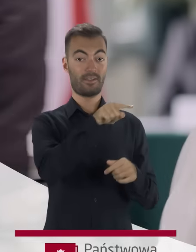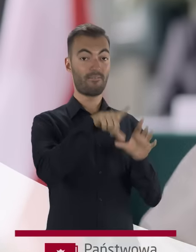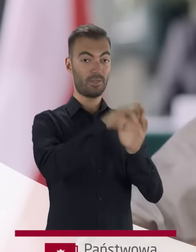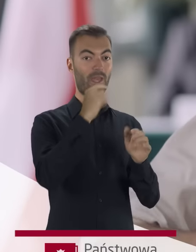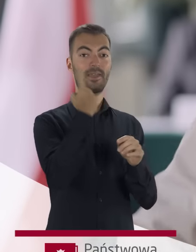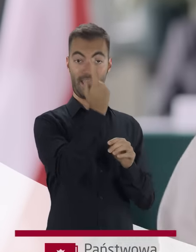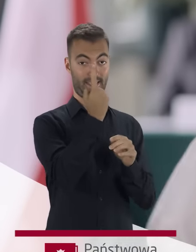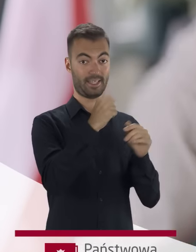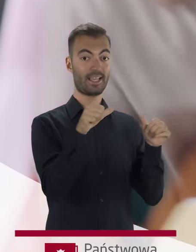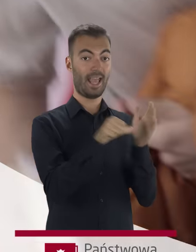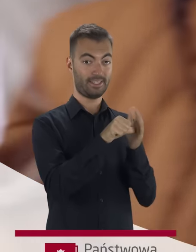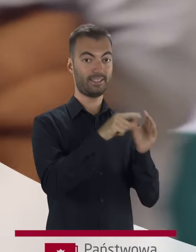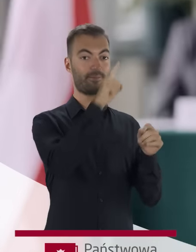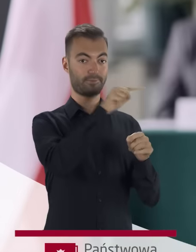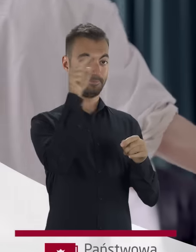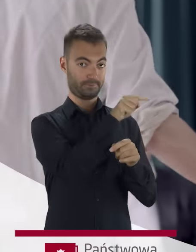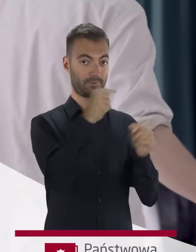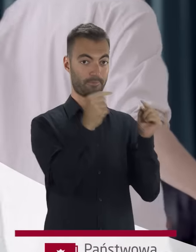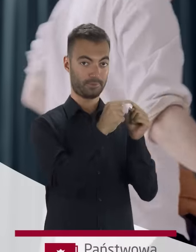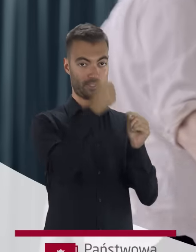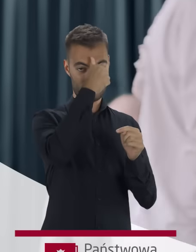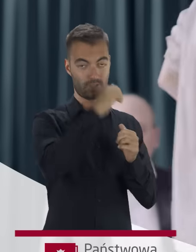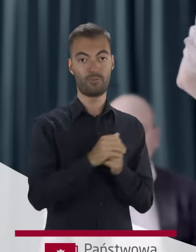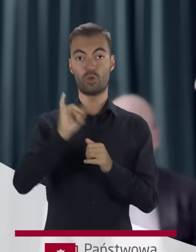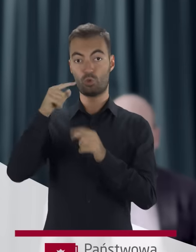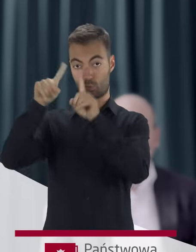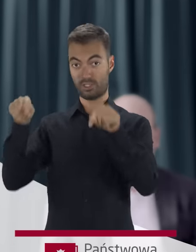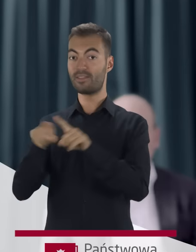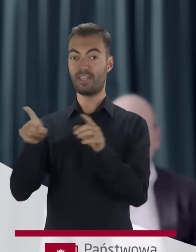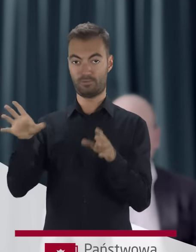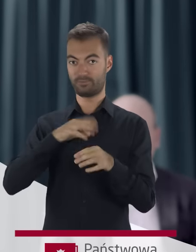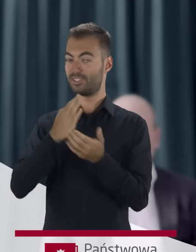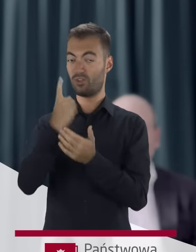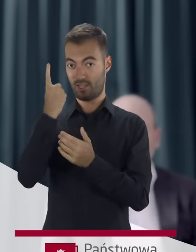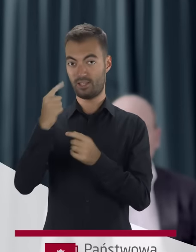wybieramy tylko jednego kandydata i stawiamy znak X w kratce przy jego nazwisku. Na żółtej karcie również